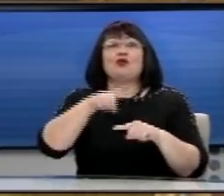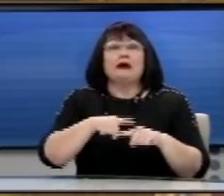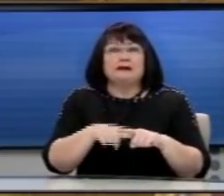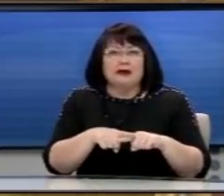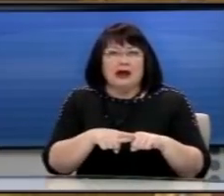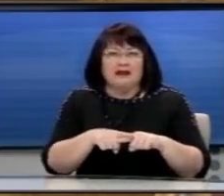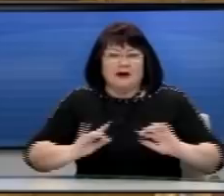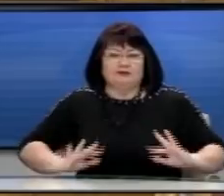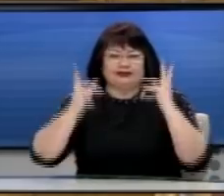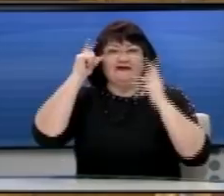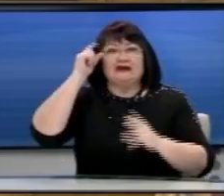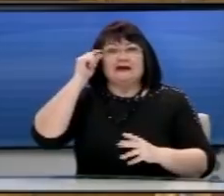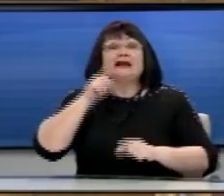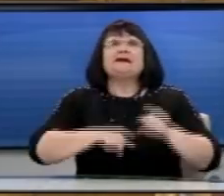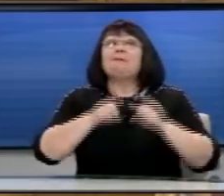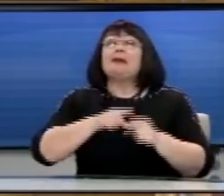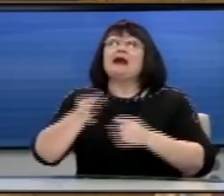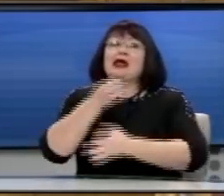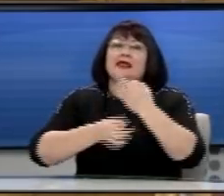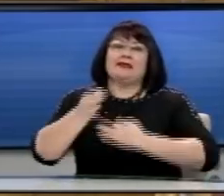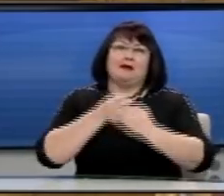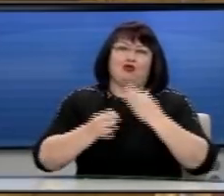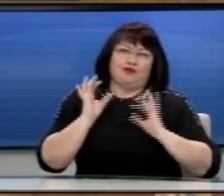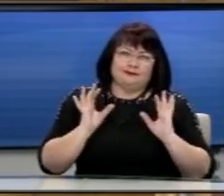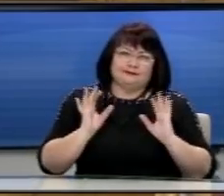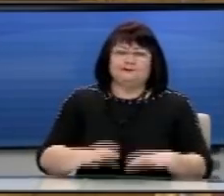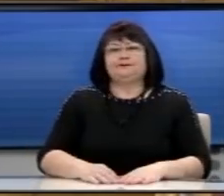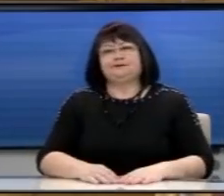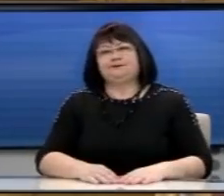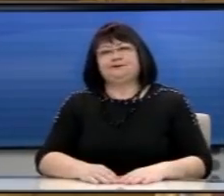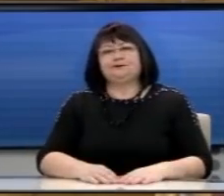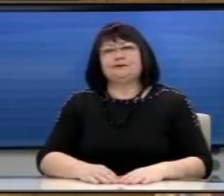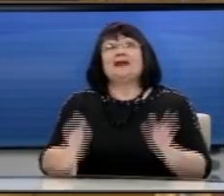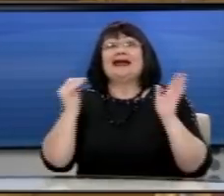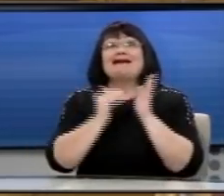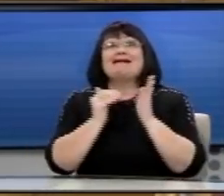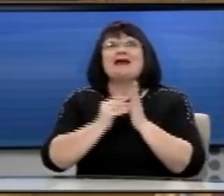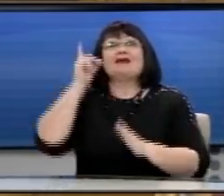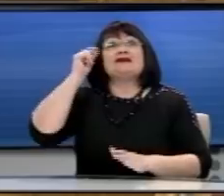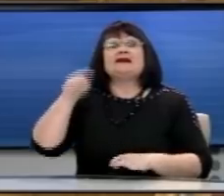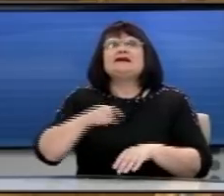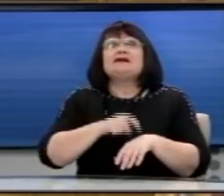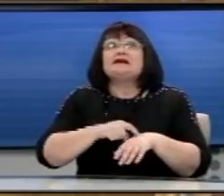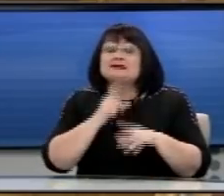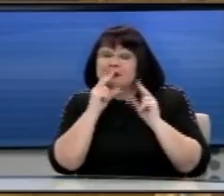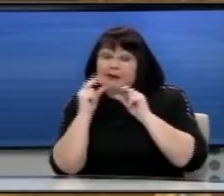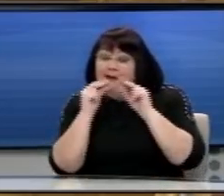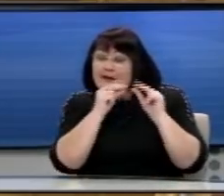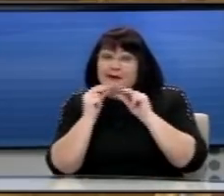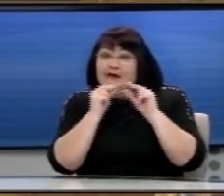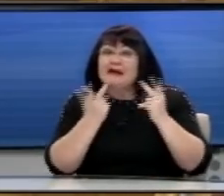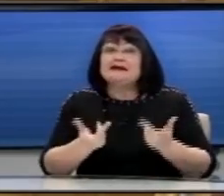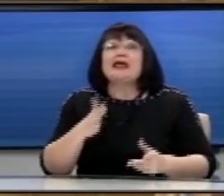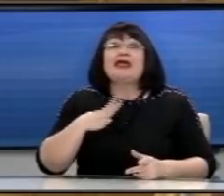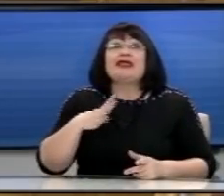Ελλάδα, θα σας αναφέρουμε ορισμένα μόνο από όσα βρίσκονται στα χείλη χιλιάδων φοιτητών αυτή την περίοδο.